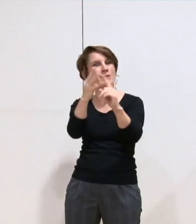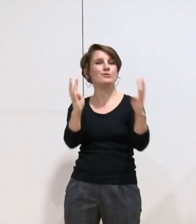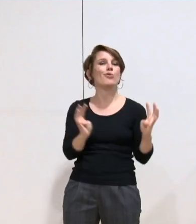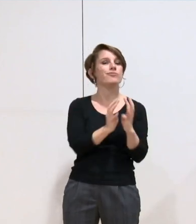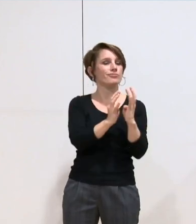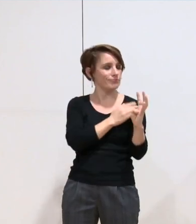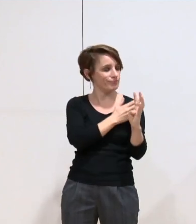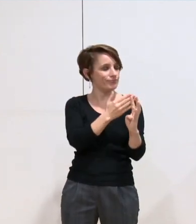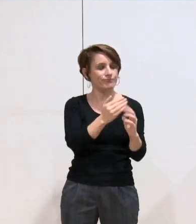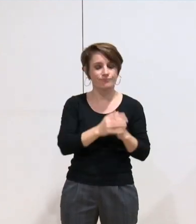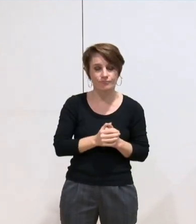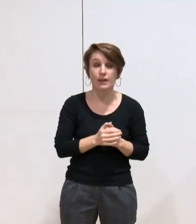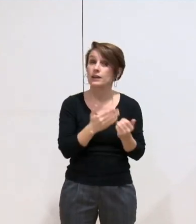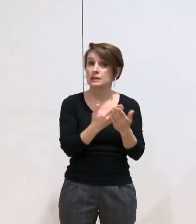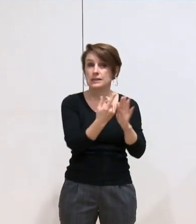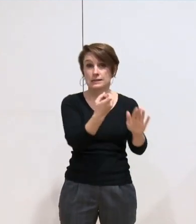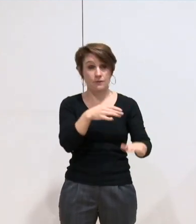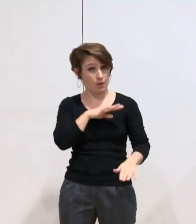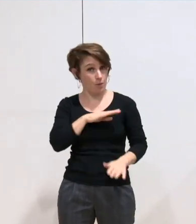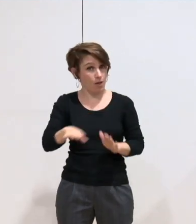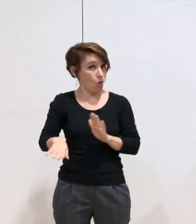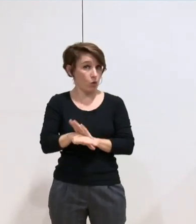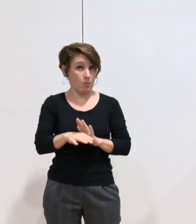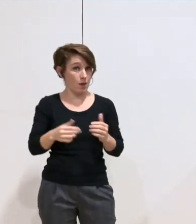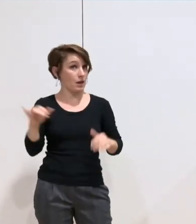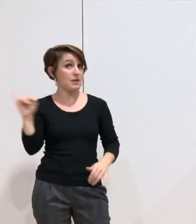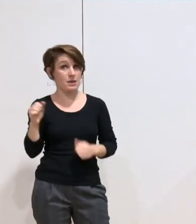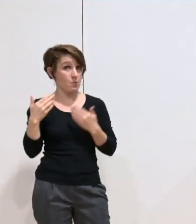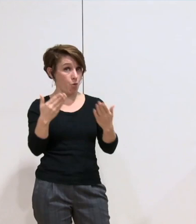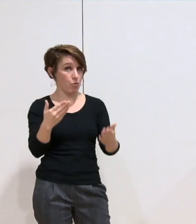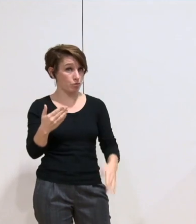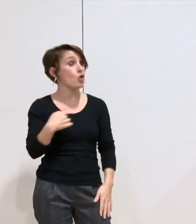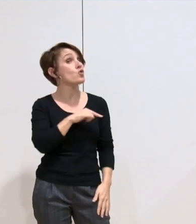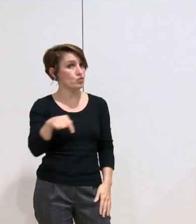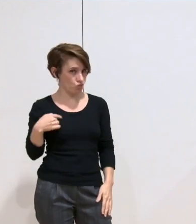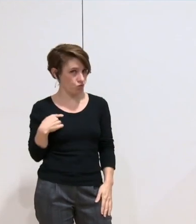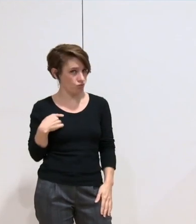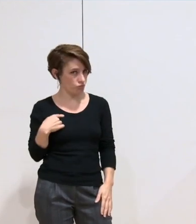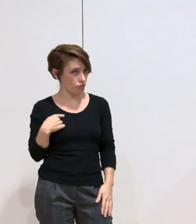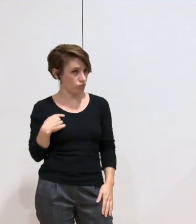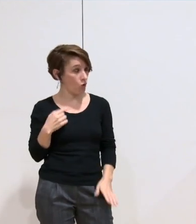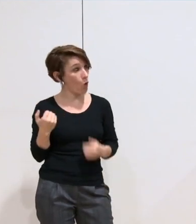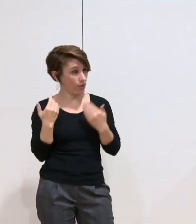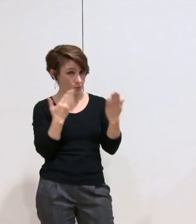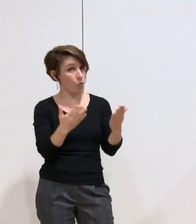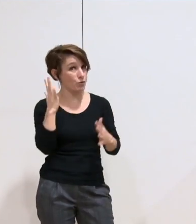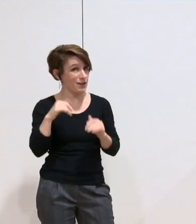conséquence d'une proposition qui était la nôtre, initialement, mais dont, je l'ai dit, vous